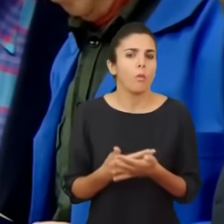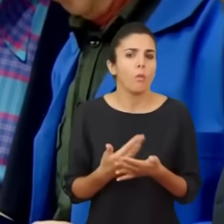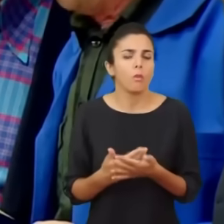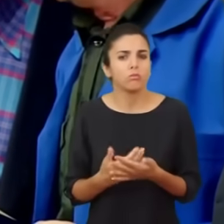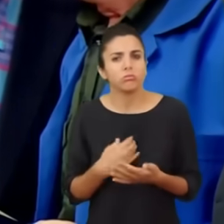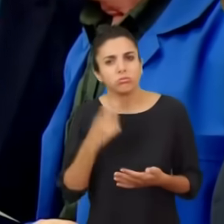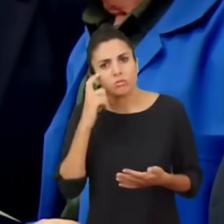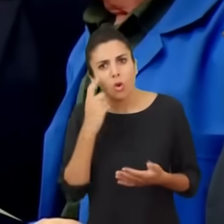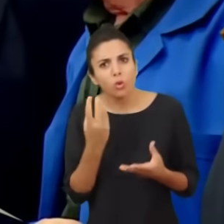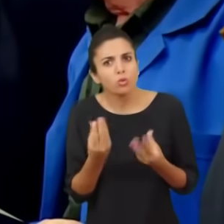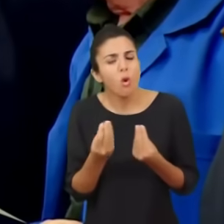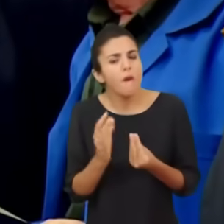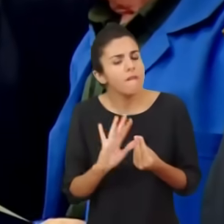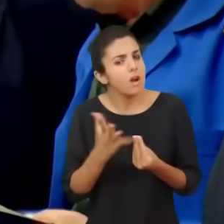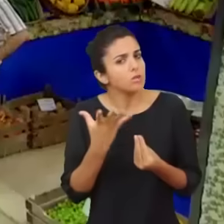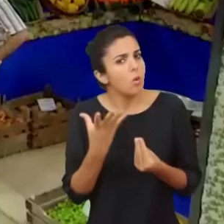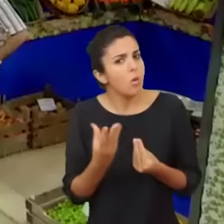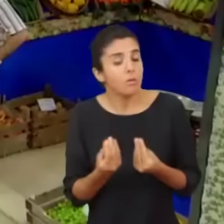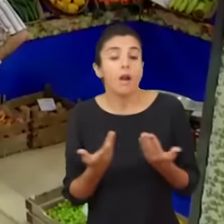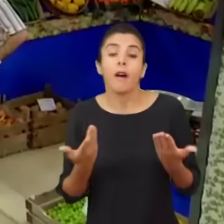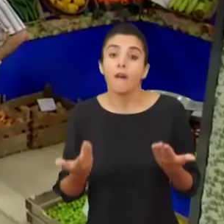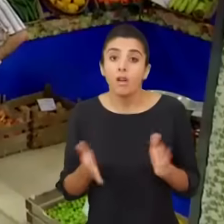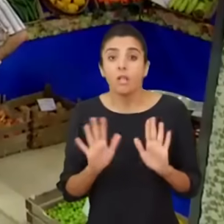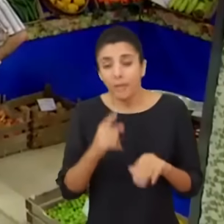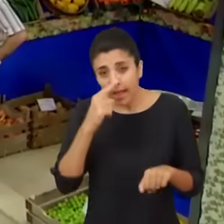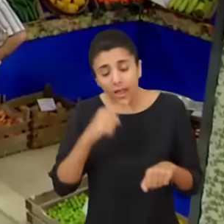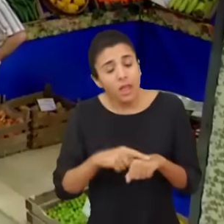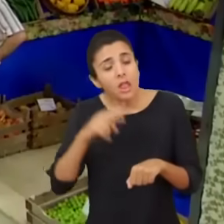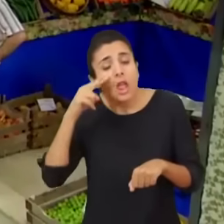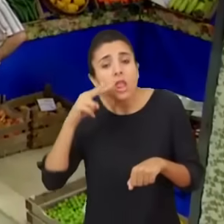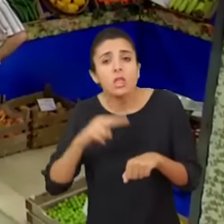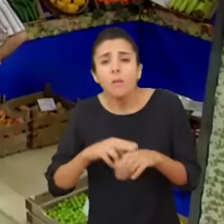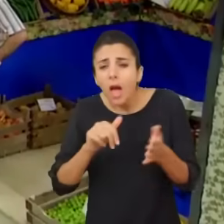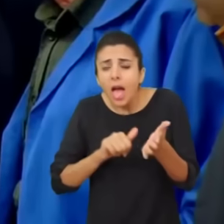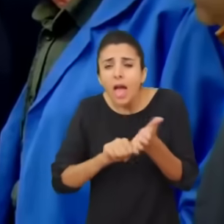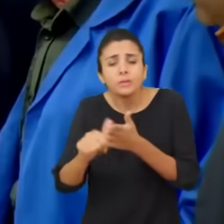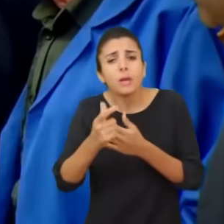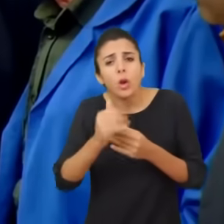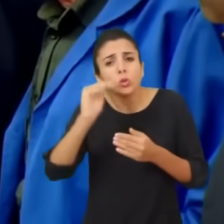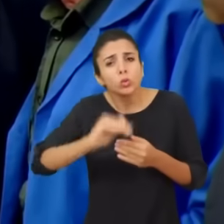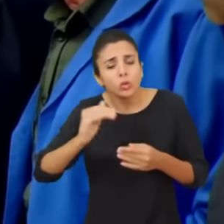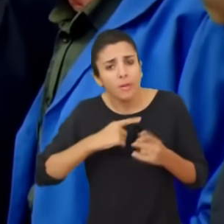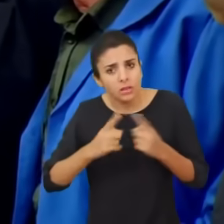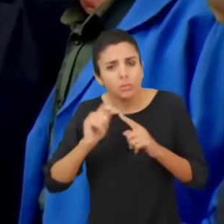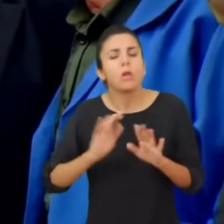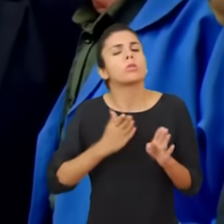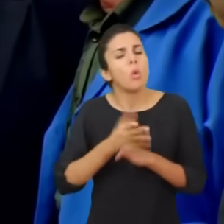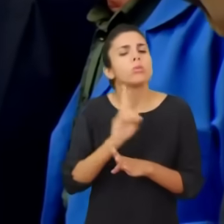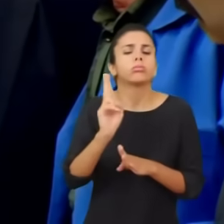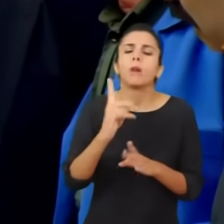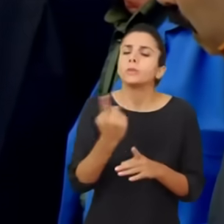Ya çok tutmuş Mehmet ya. Evet ama inan vallahi bak hepsini girişinden yaptım ya. Ya tamam senden bir şey yoktur